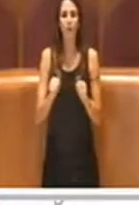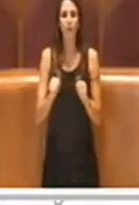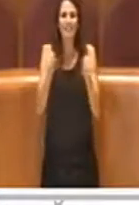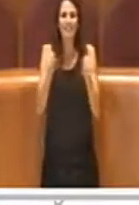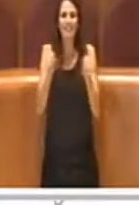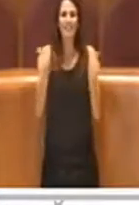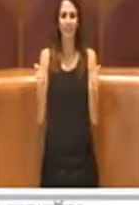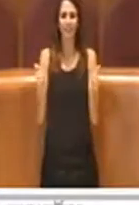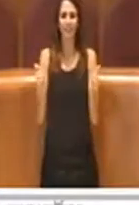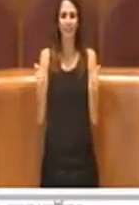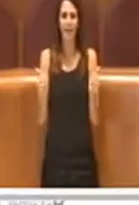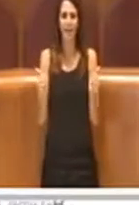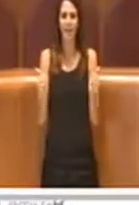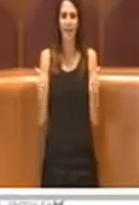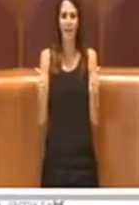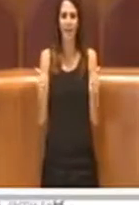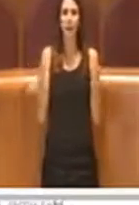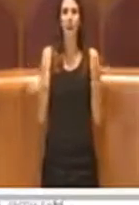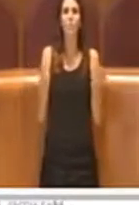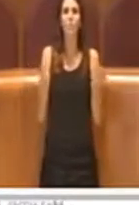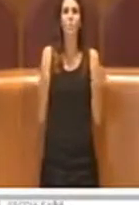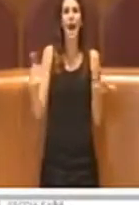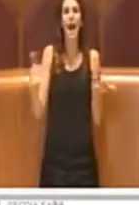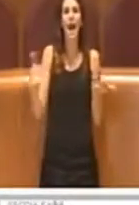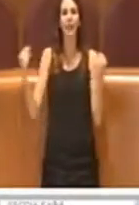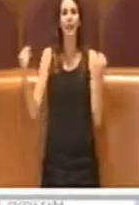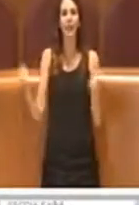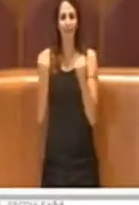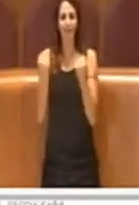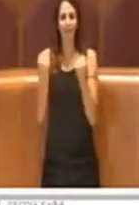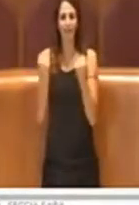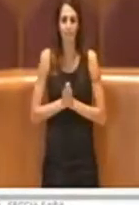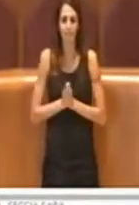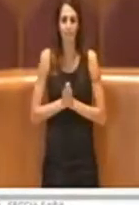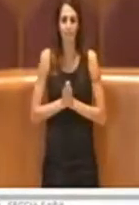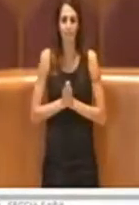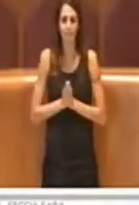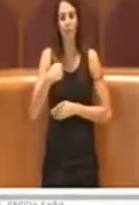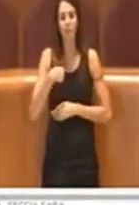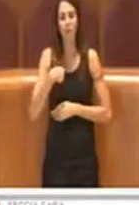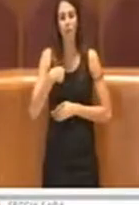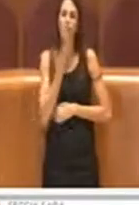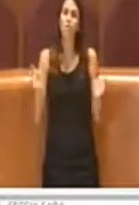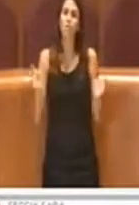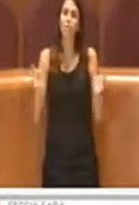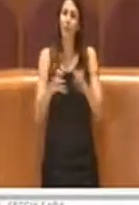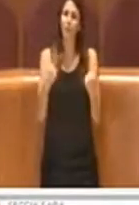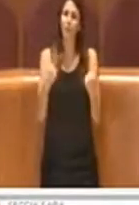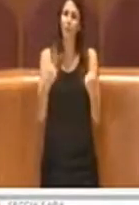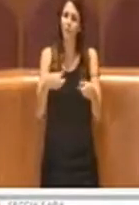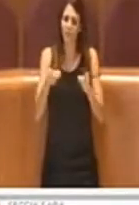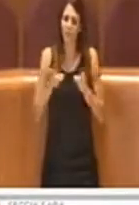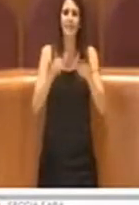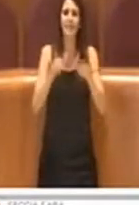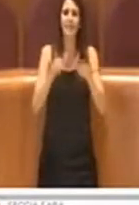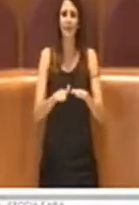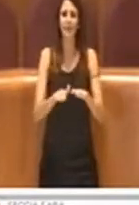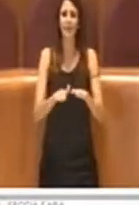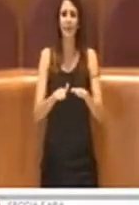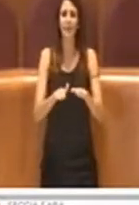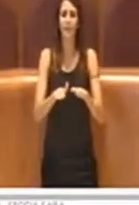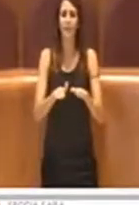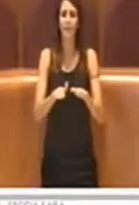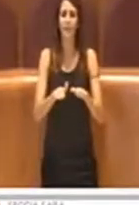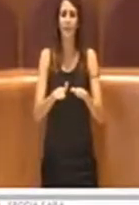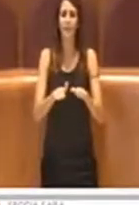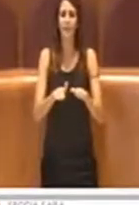alle altre attività. E quindi proprio perché in difesa di questa categoria e proprio perché quest'atto non